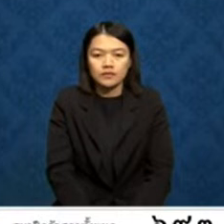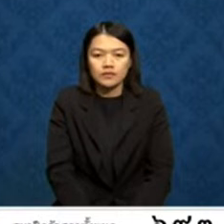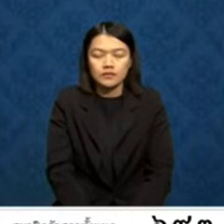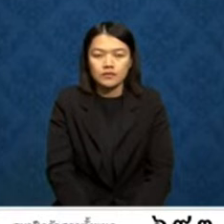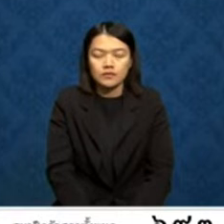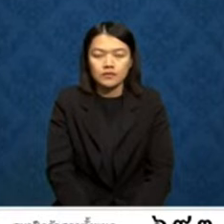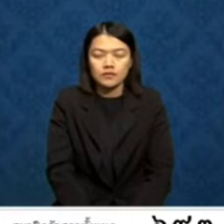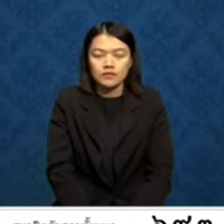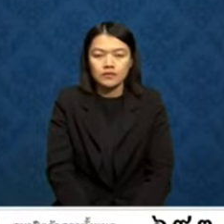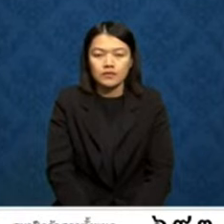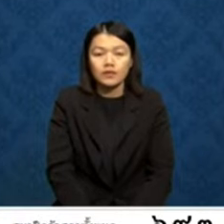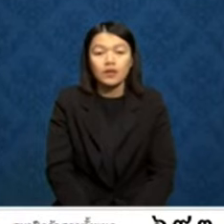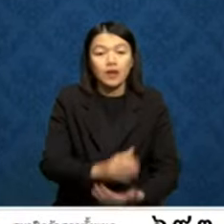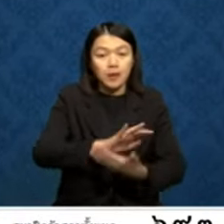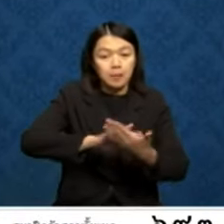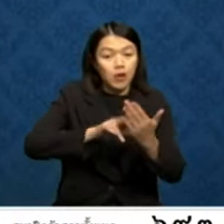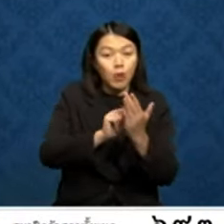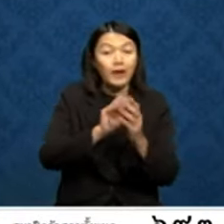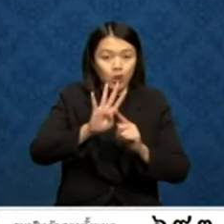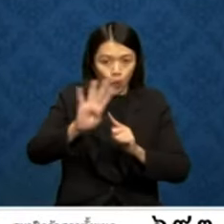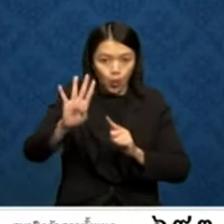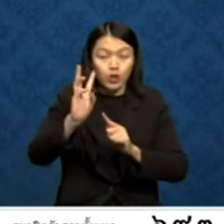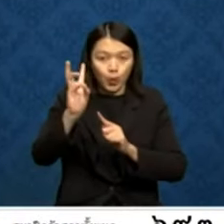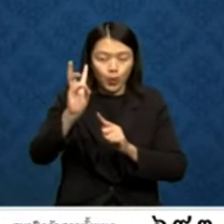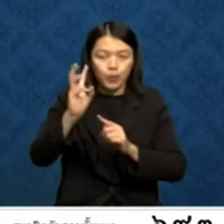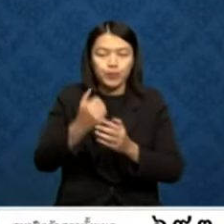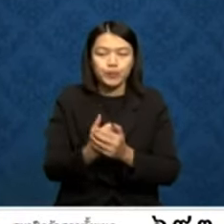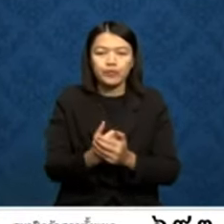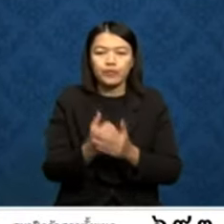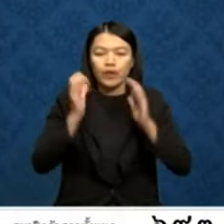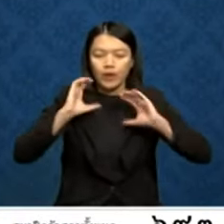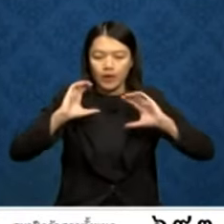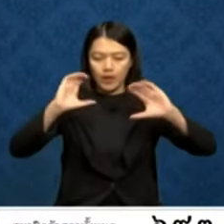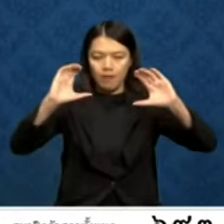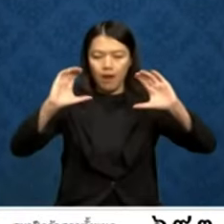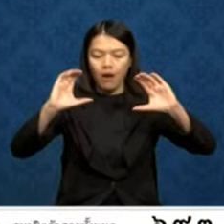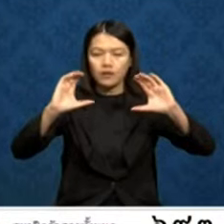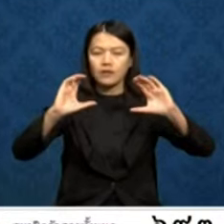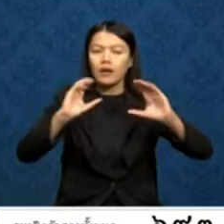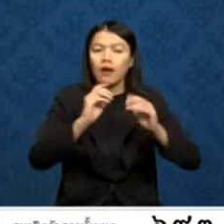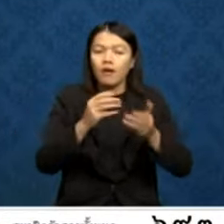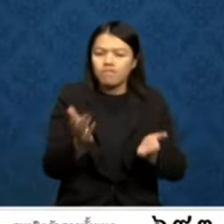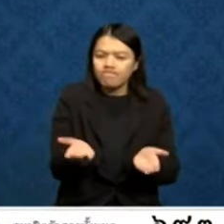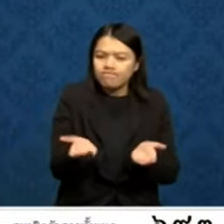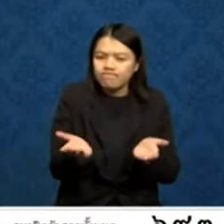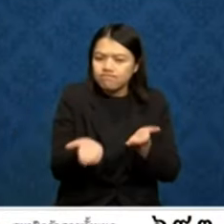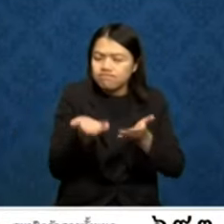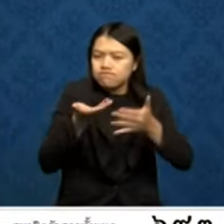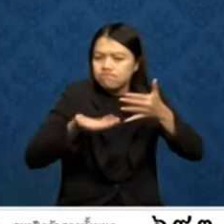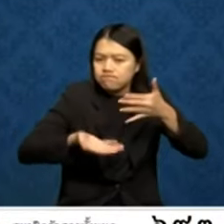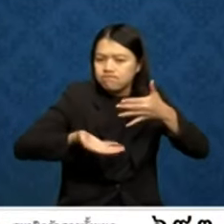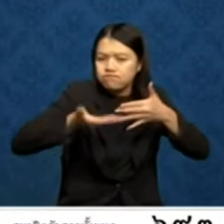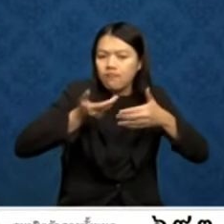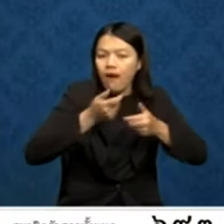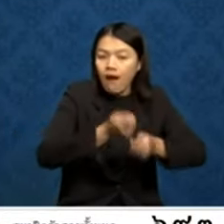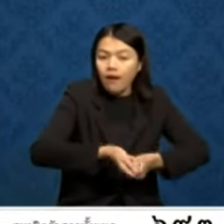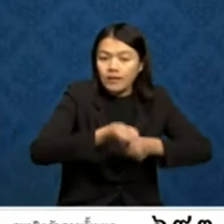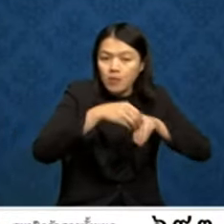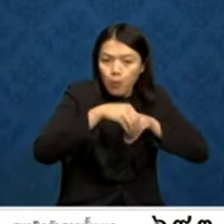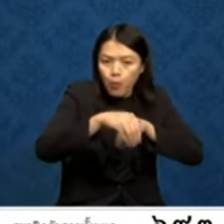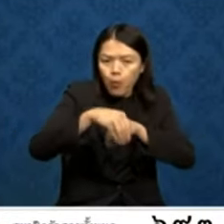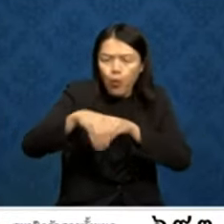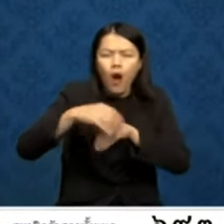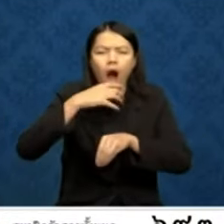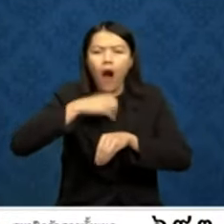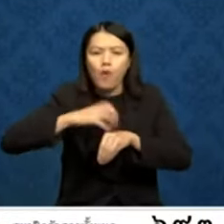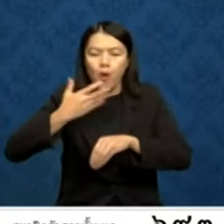พนโยบายที่6รัฐบาลจะยกระดับการทำเกษตรแบบดั้งเดิมให้เป็นเกษตรทันสมัย